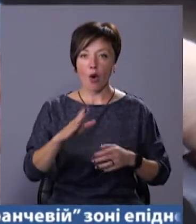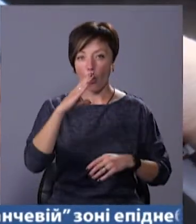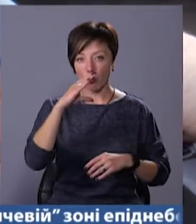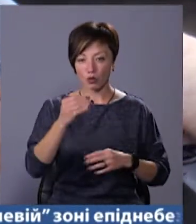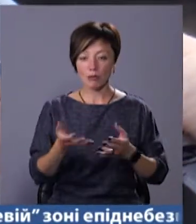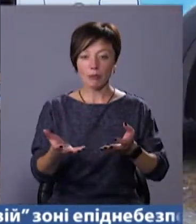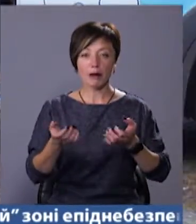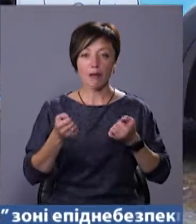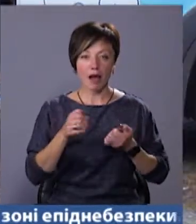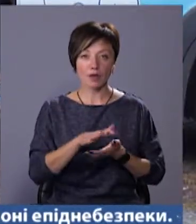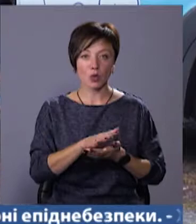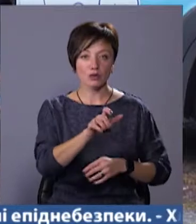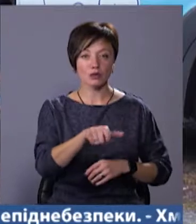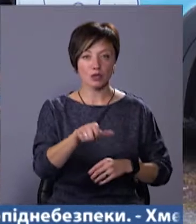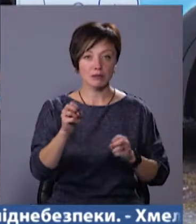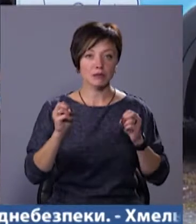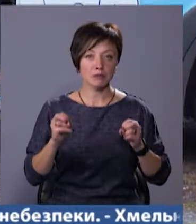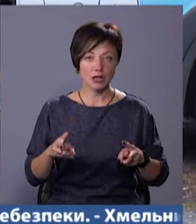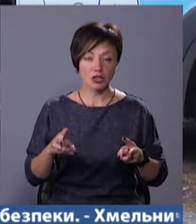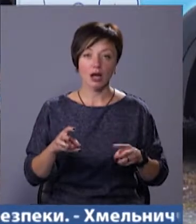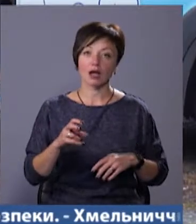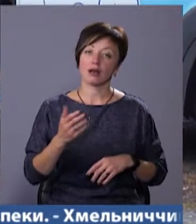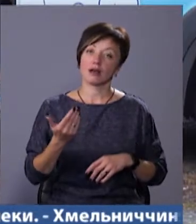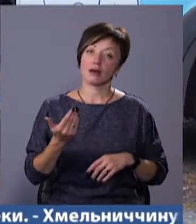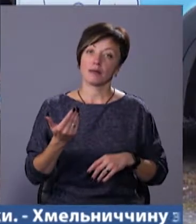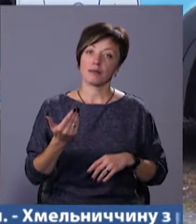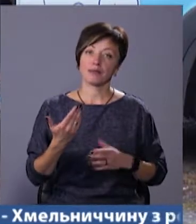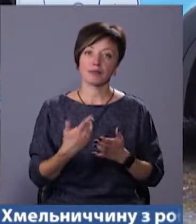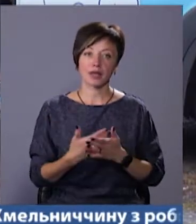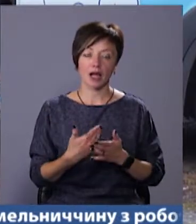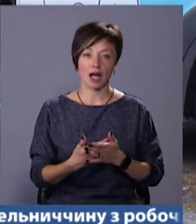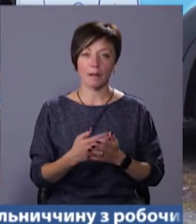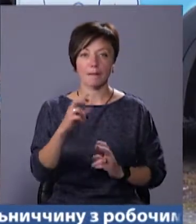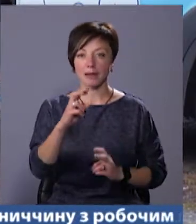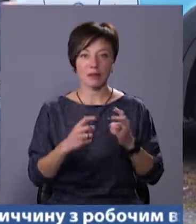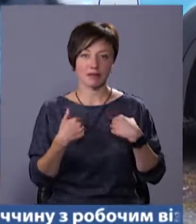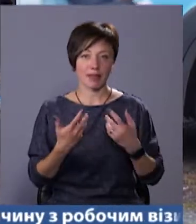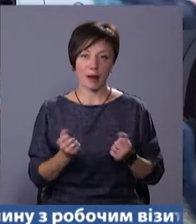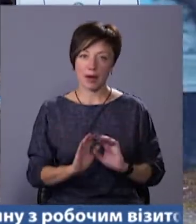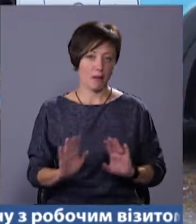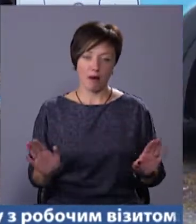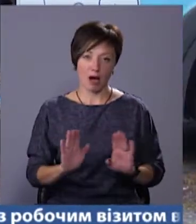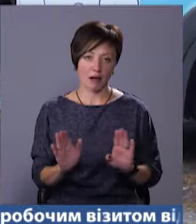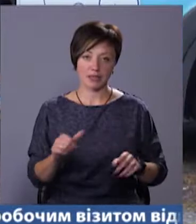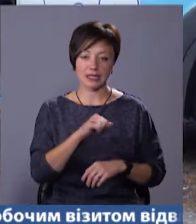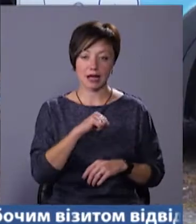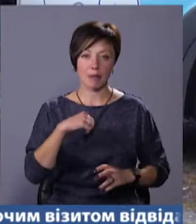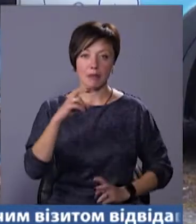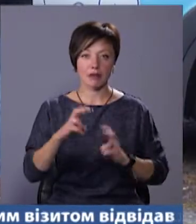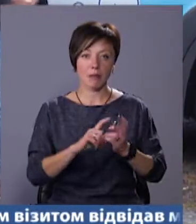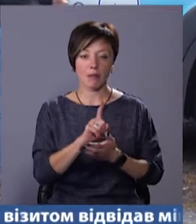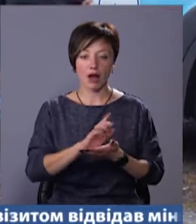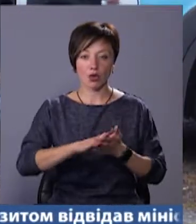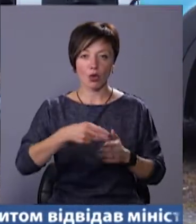від населення міста, небезпечні відходи, але від, до прикладу, підприємств ми не приймаємо відходи. Саме підприємства, вони вже мають